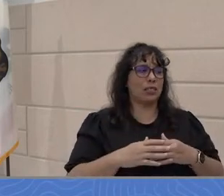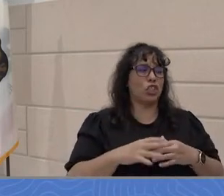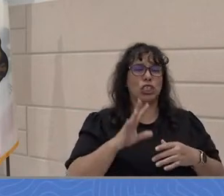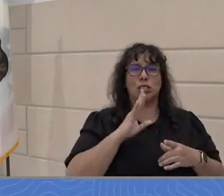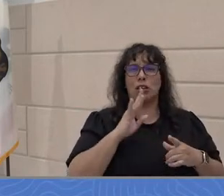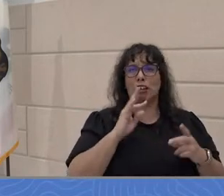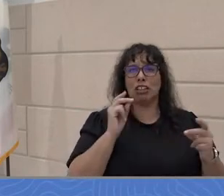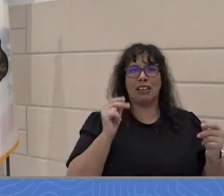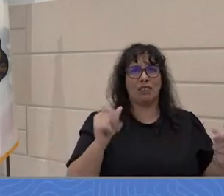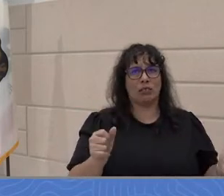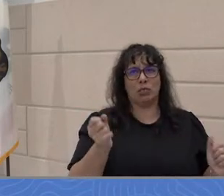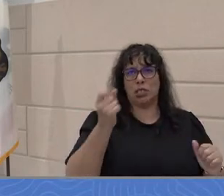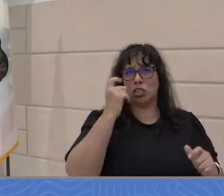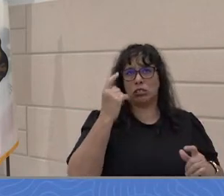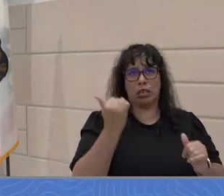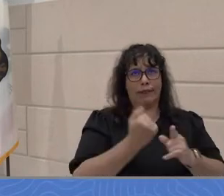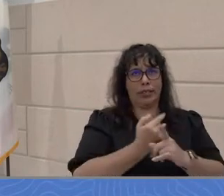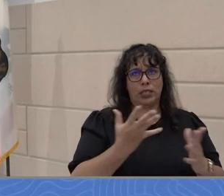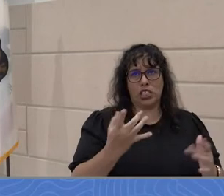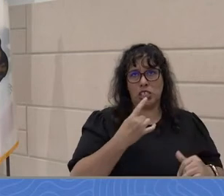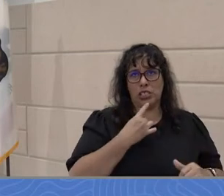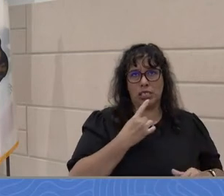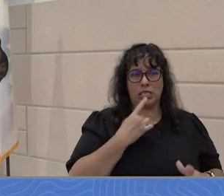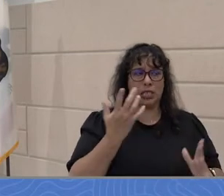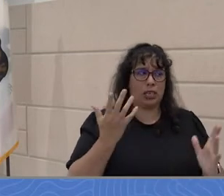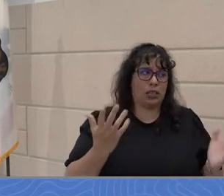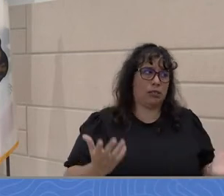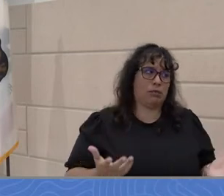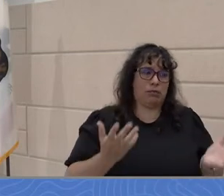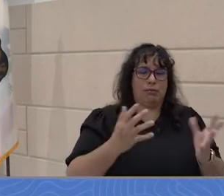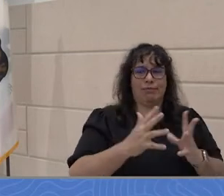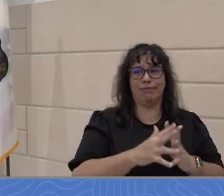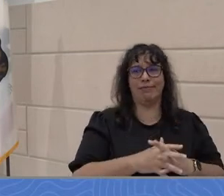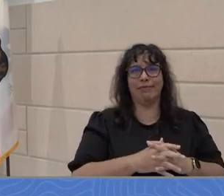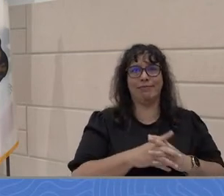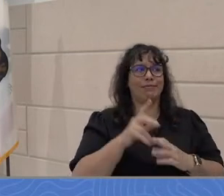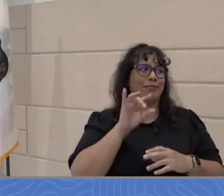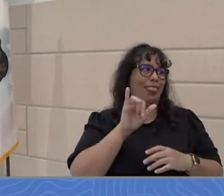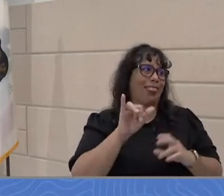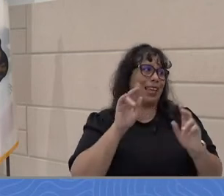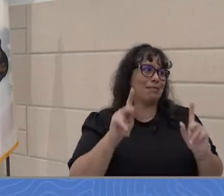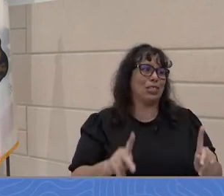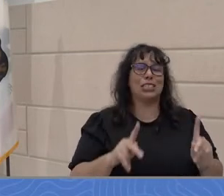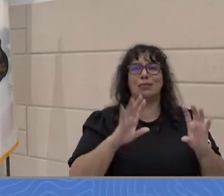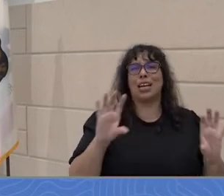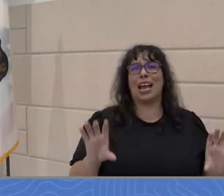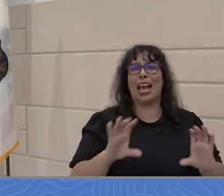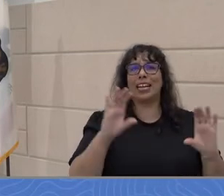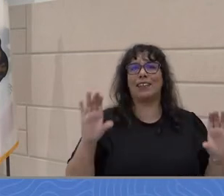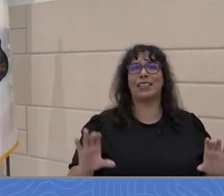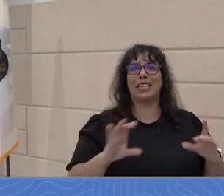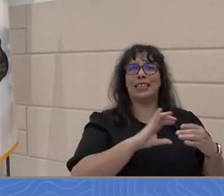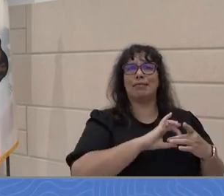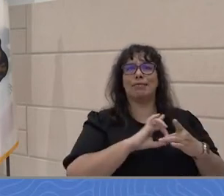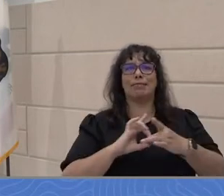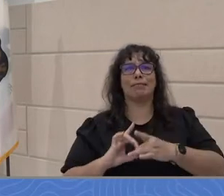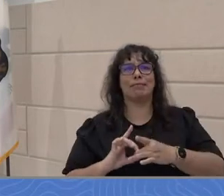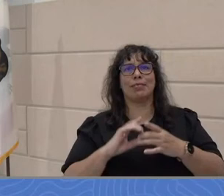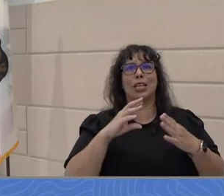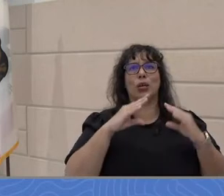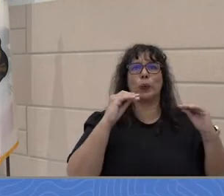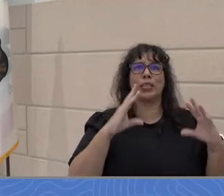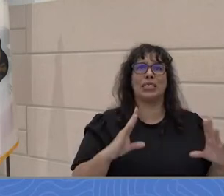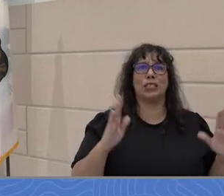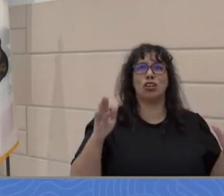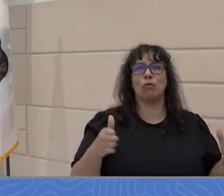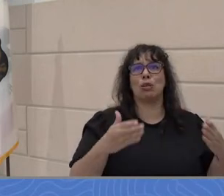គឺសិស្សដែលនឹងរៀនចប់ពីសាលា High School ហើយបានទៅចូលរៀននៅមហាវិទ្យាល័យឆ្នាំដំបូងគេទទួលលទ្ធផលជោគជ័យដោយមូ